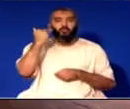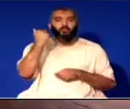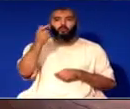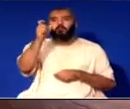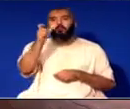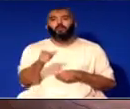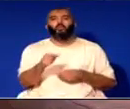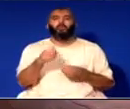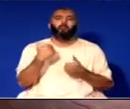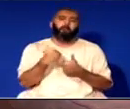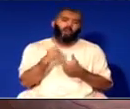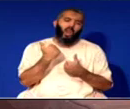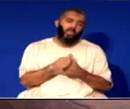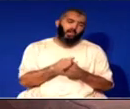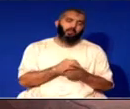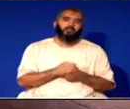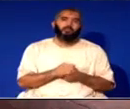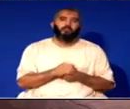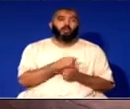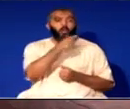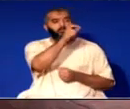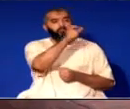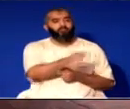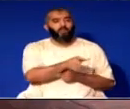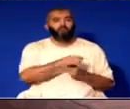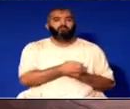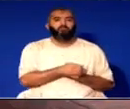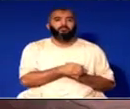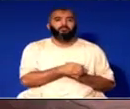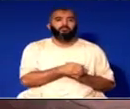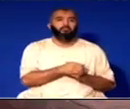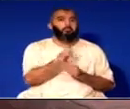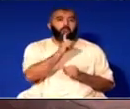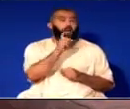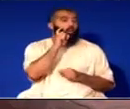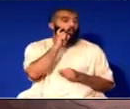لا علاقة له بالطب، ثم يأتيه وربما يقول له: